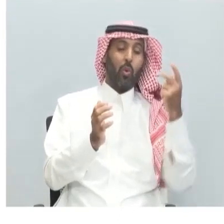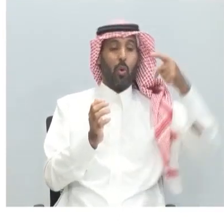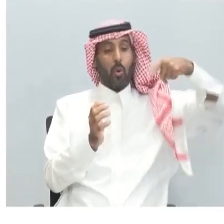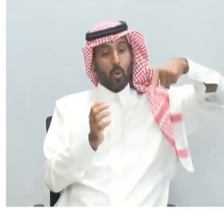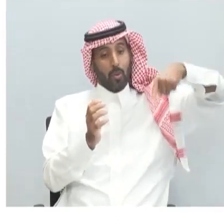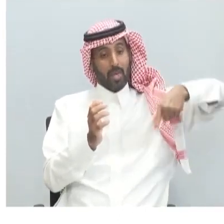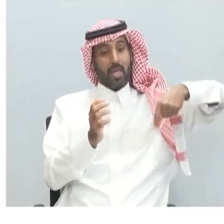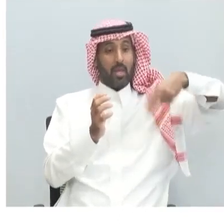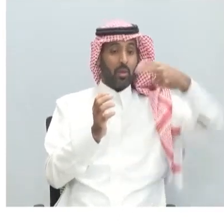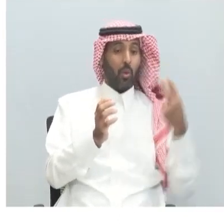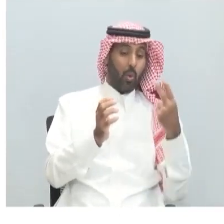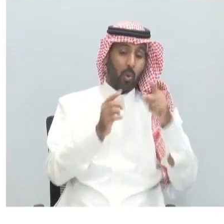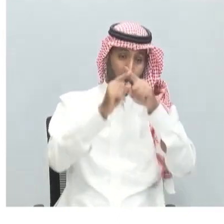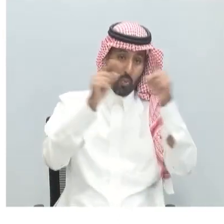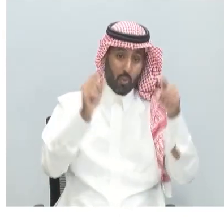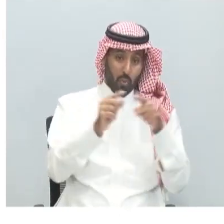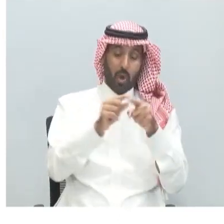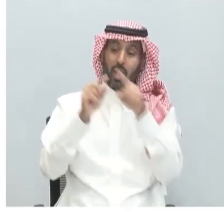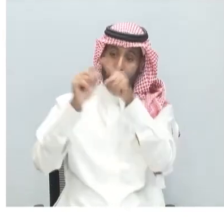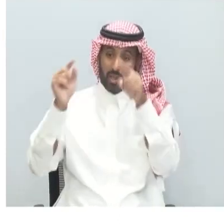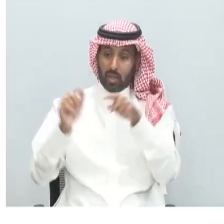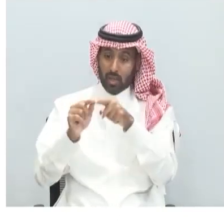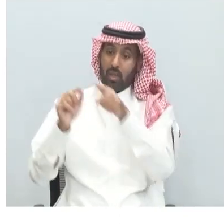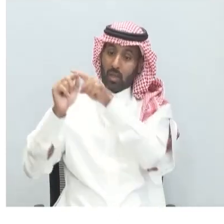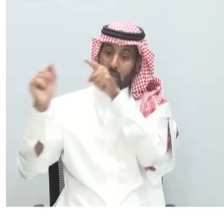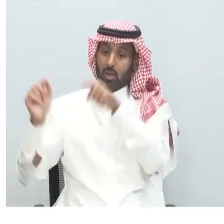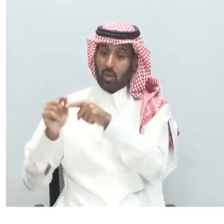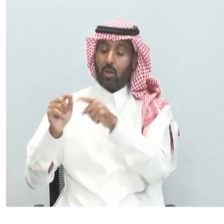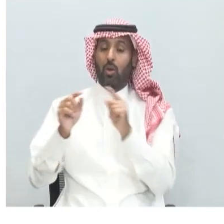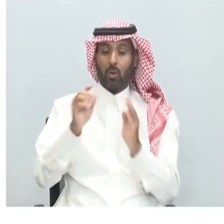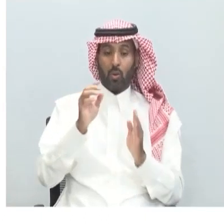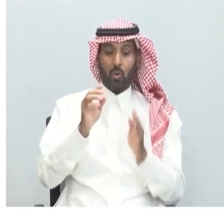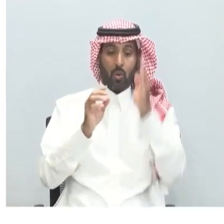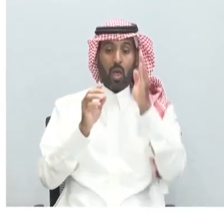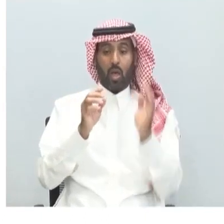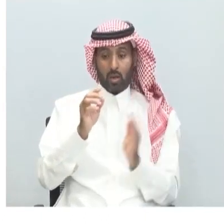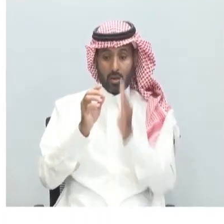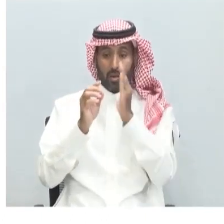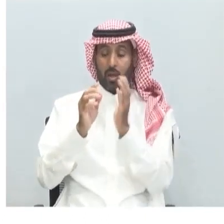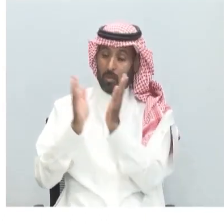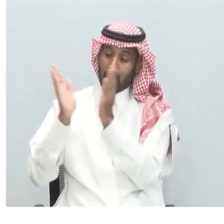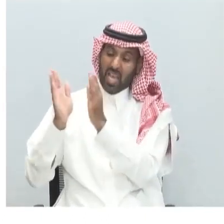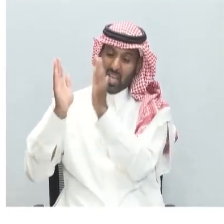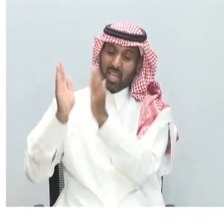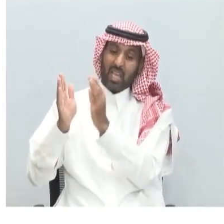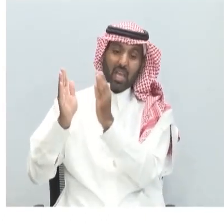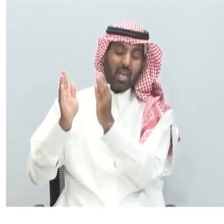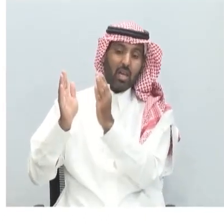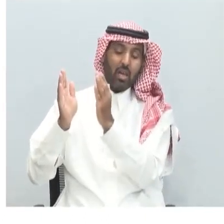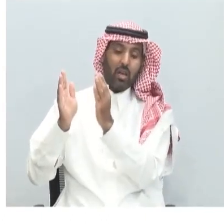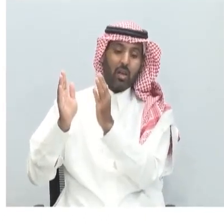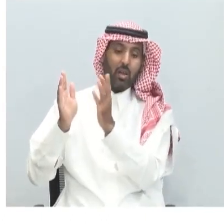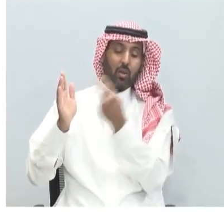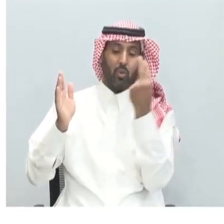نرسم المربعات الثلاثه ولكن فقط نعبي مربعين اثنين الى الاعلى فيكون لدي توبي